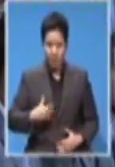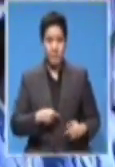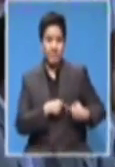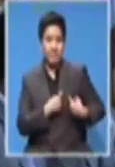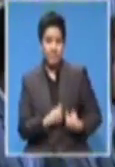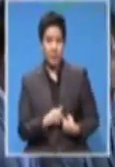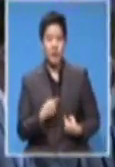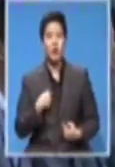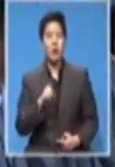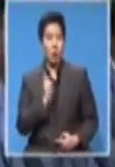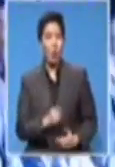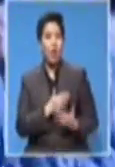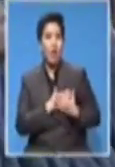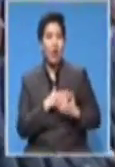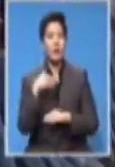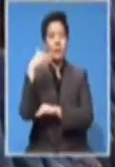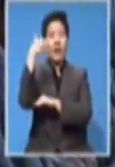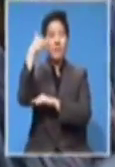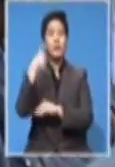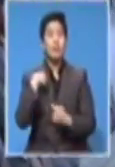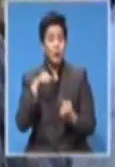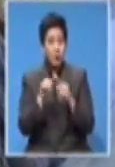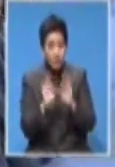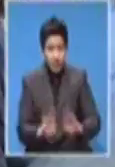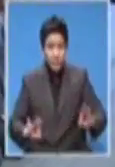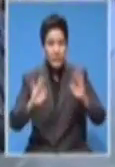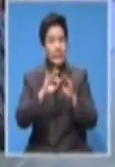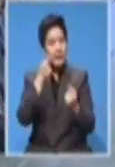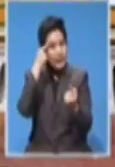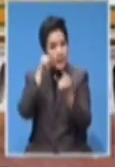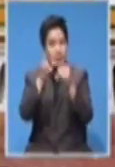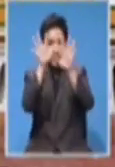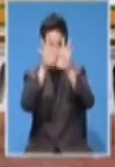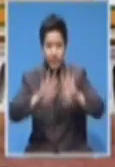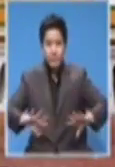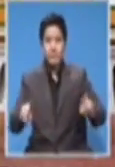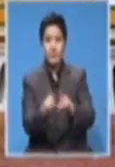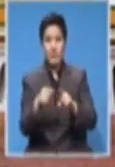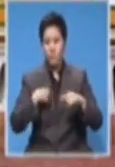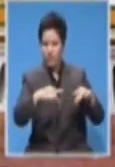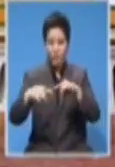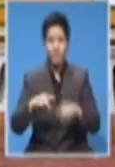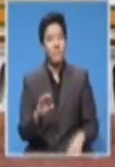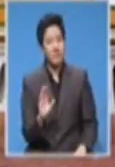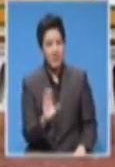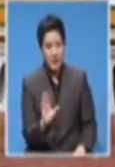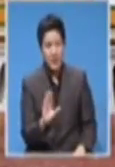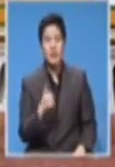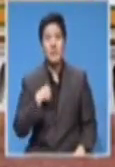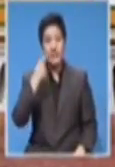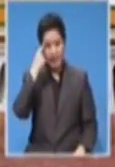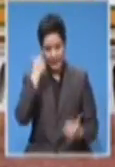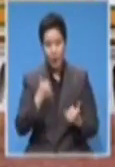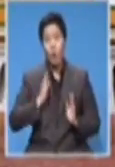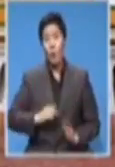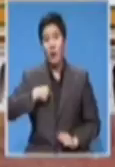ารถสำนึกและความรักชาติทั้งนี้ก็จะต้องคำนึงถึงประชาคมอาเซียนด้วยกันด้วยเราขัดแย้งกันไม่ได้อีกแล้วนะครับผมก็เชื่อว่าคนไทย